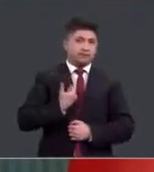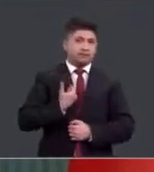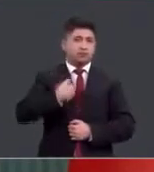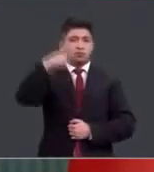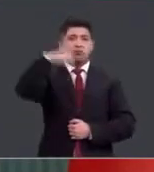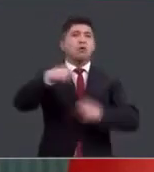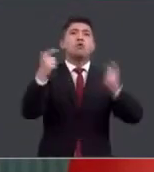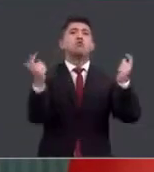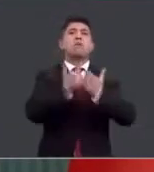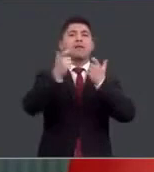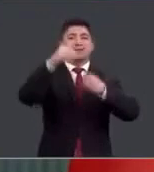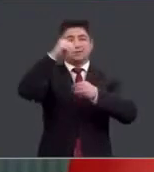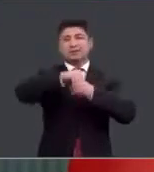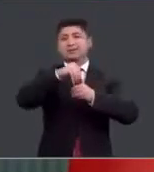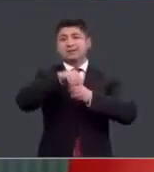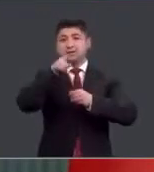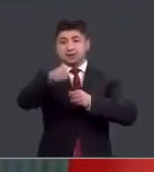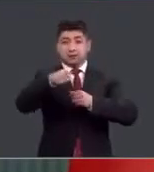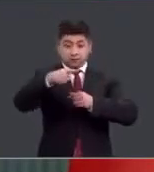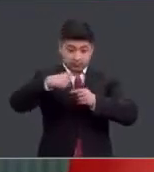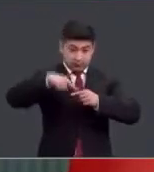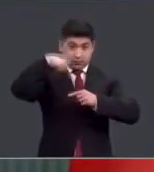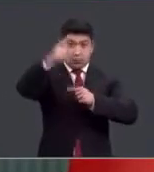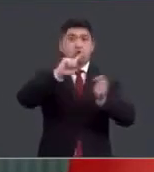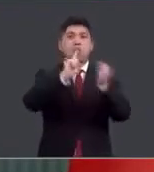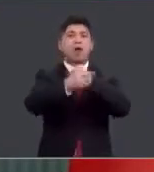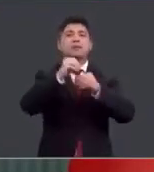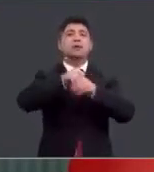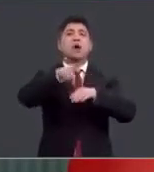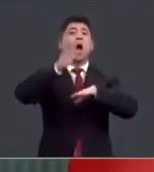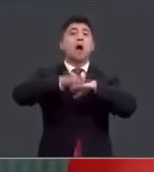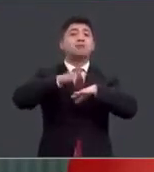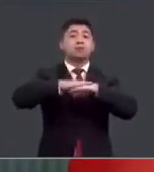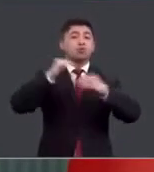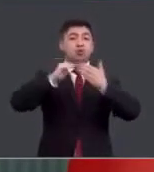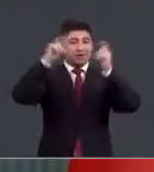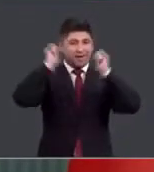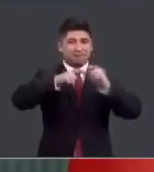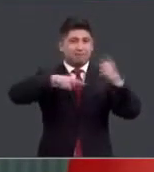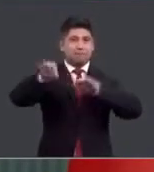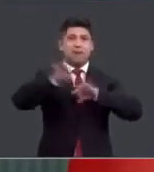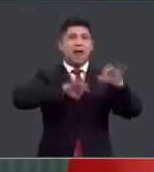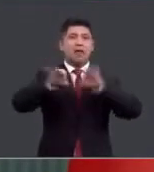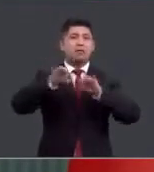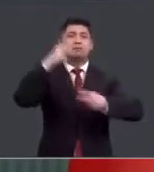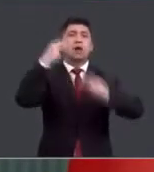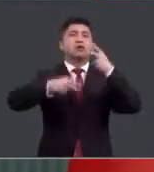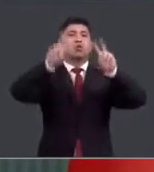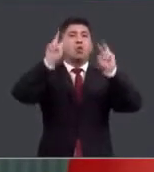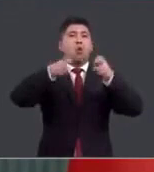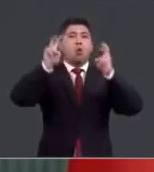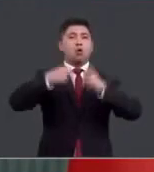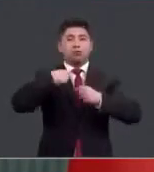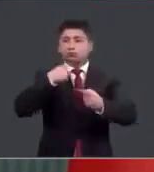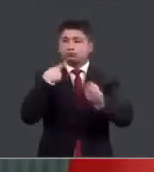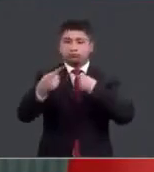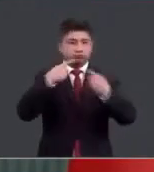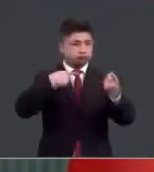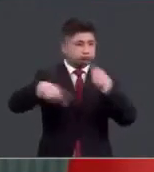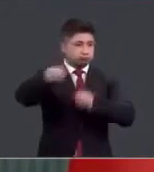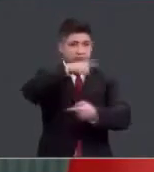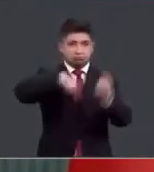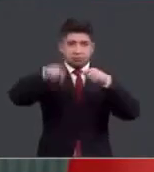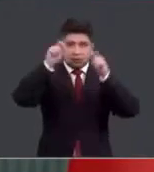bugünkü toplantımızda da Önümüzdeki dönemde uygulamaya geçireceğimiz kim hususların istişaresi